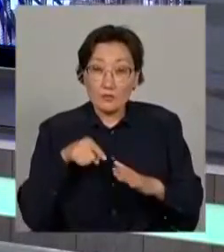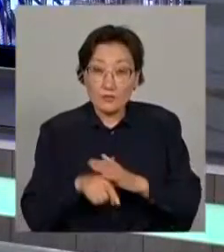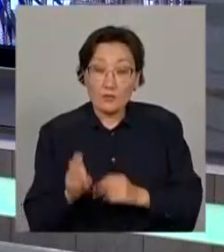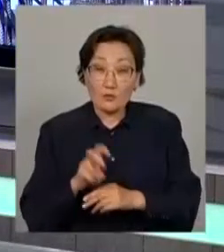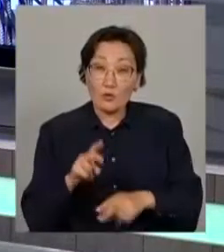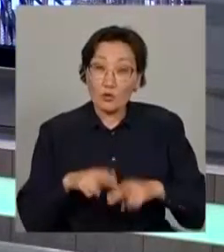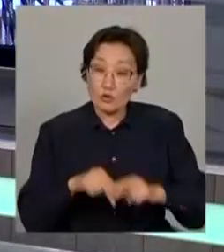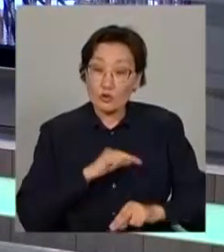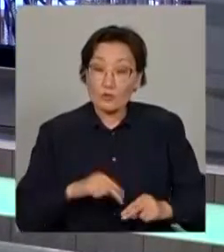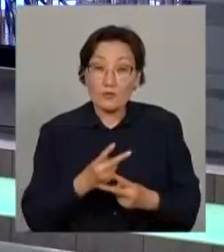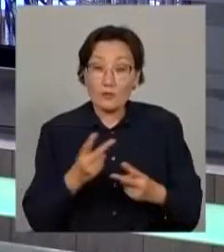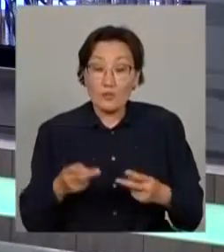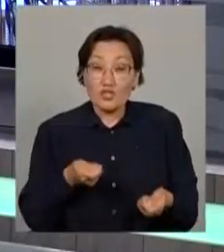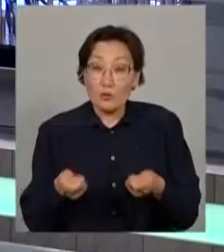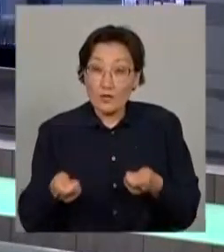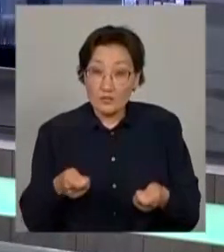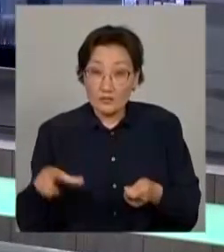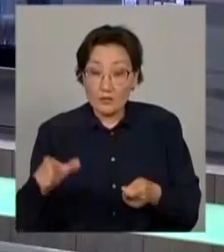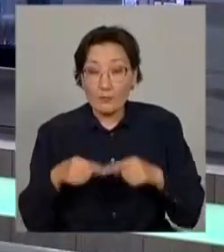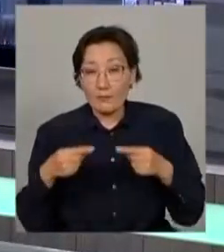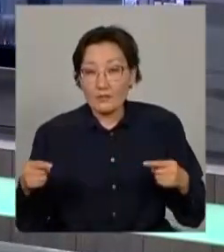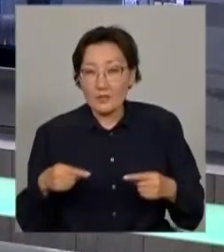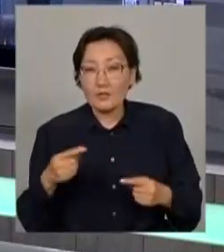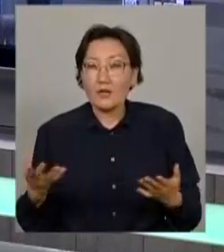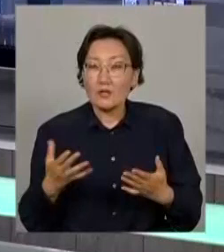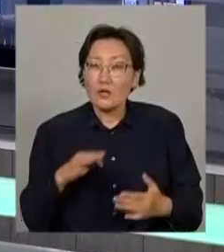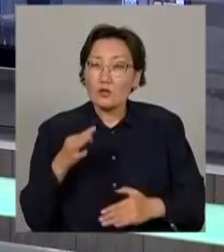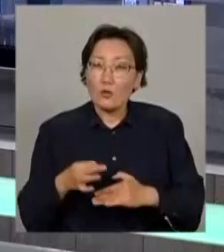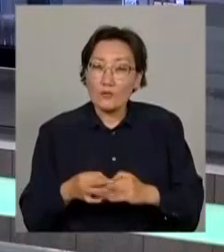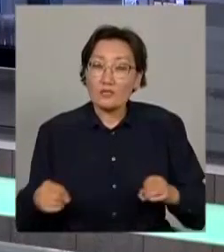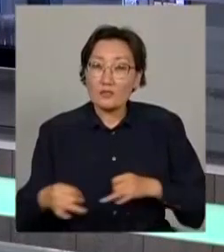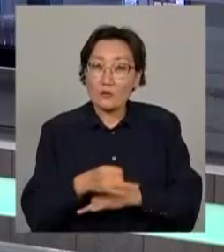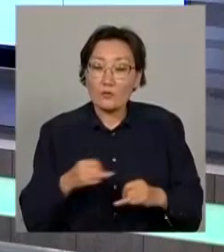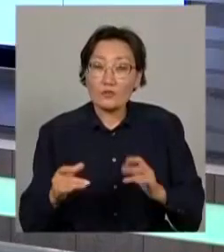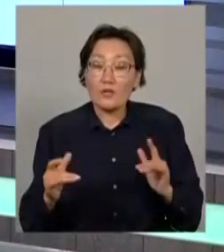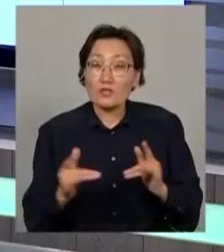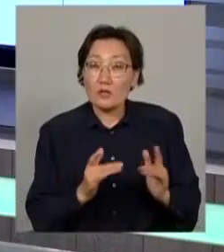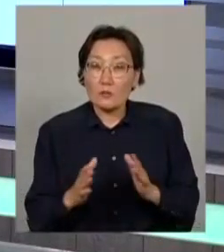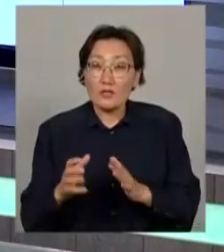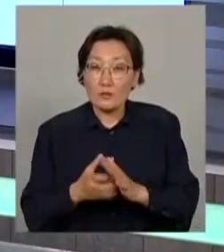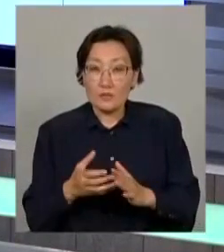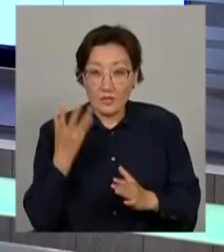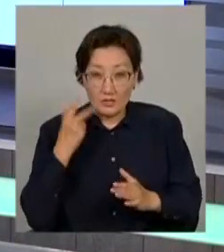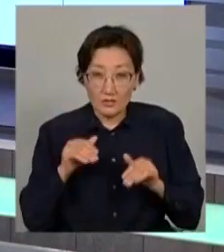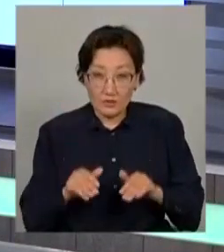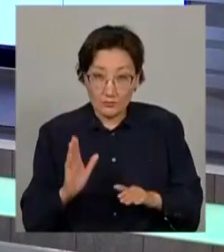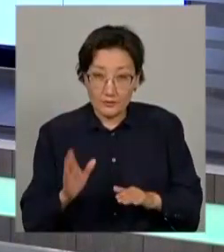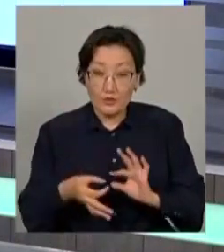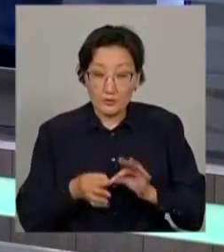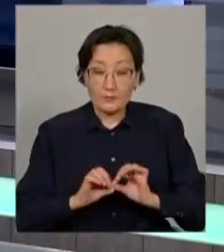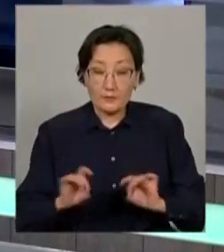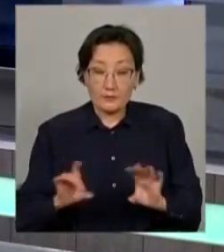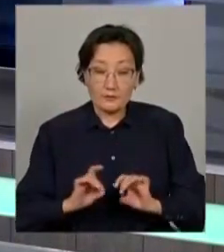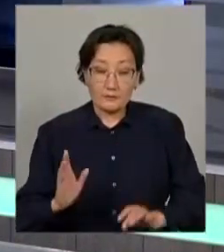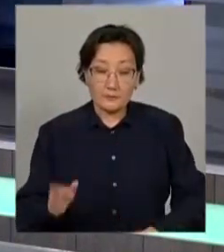құрылыс жұмыстарымен танысқан ведомство басшысы басқа не айтты? Жалпы жатақхана тапшылығы мәселесі қашан шешіледі? Әріптесім Оразай